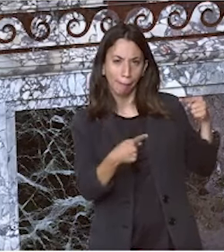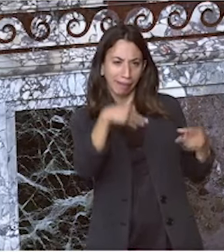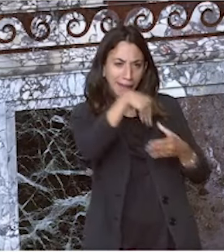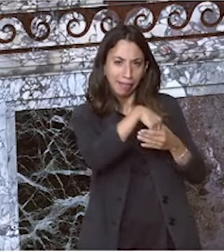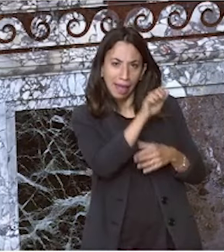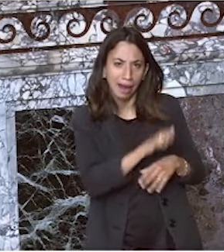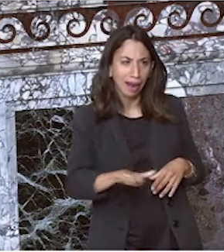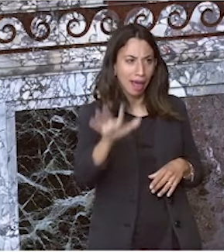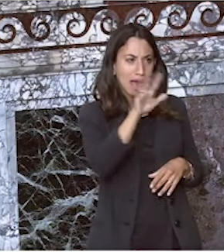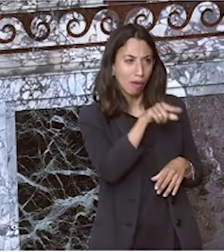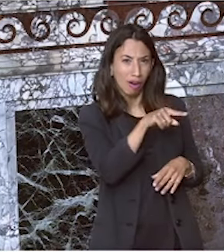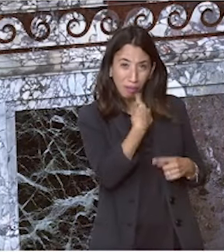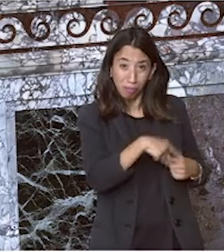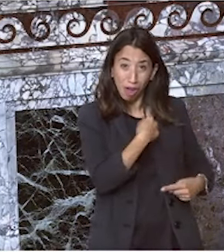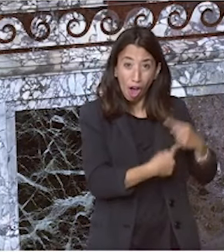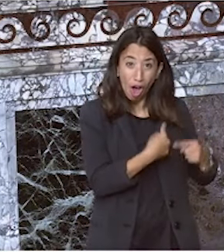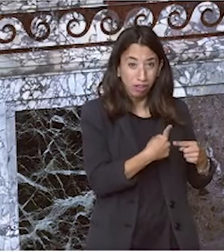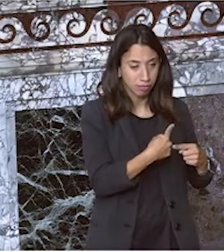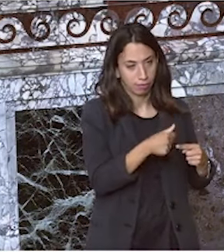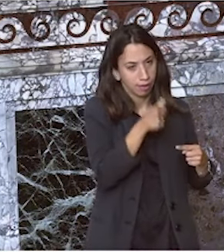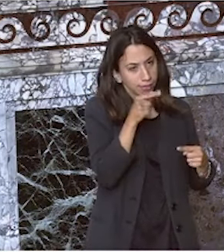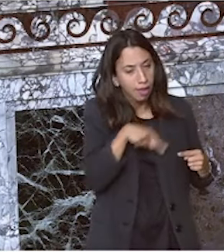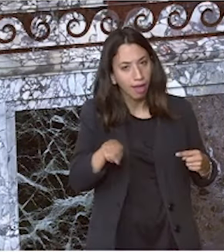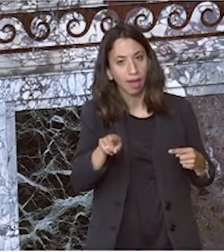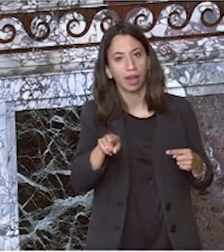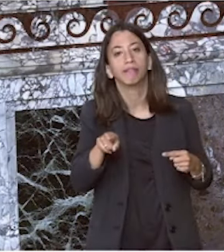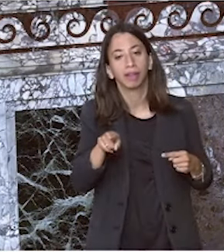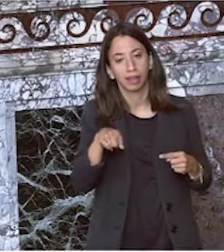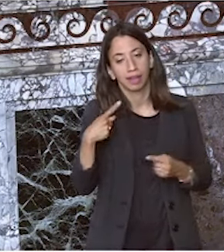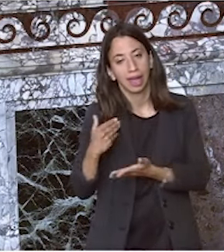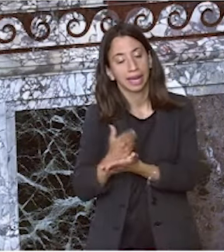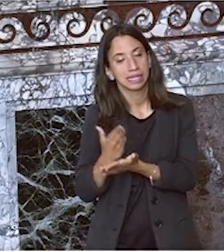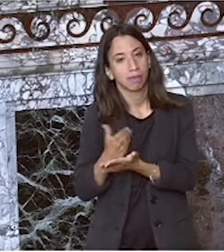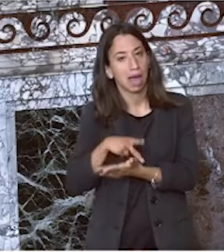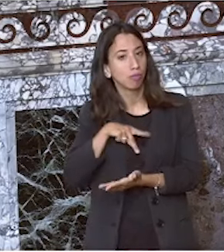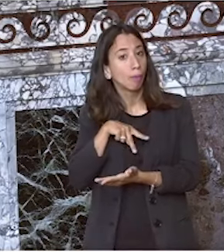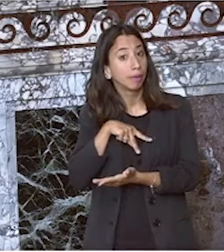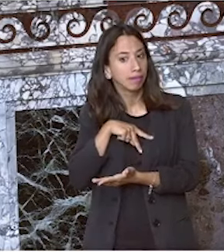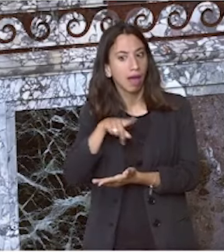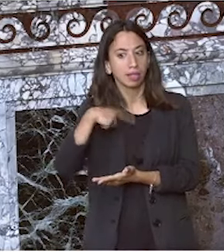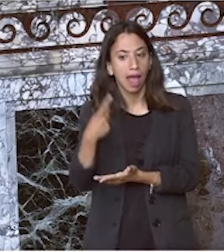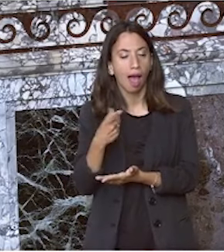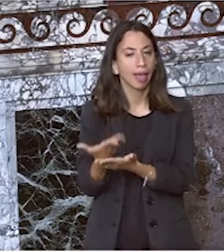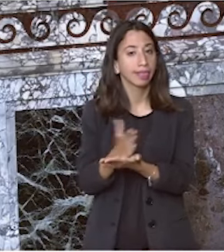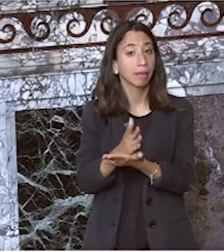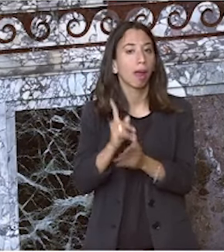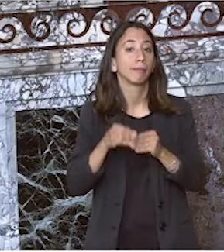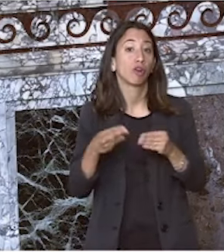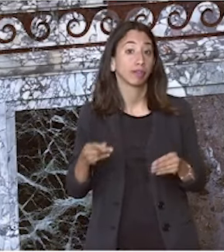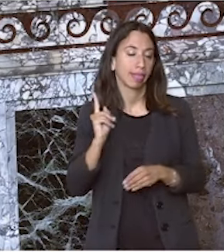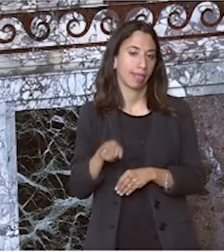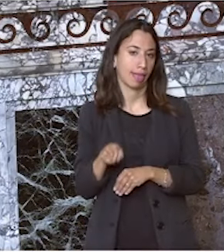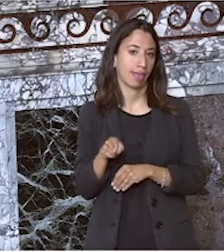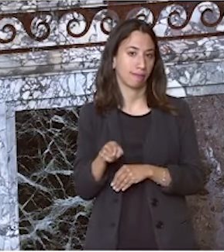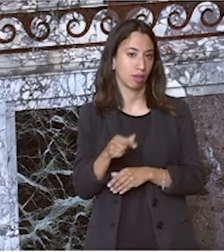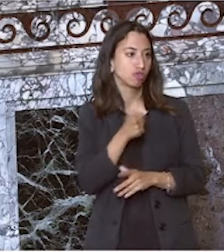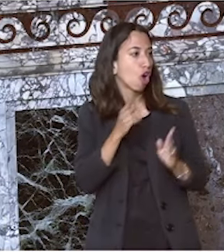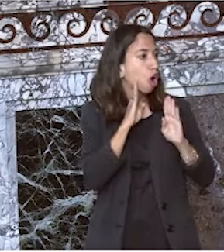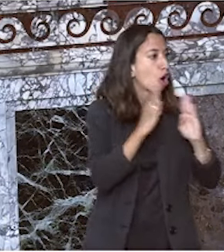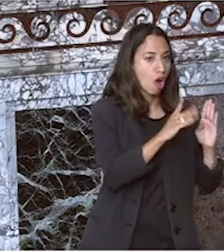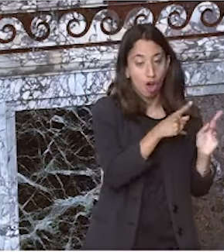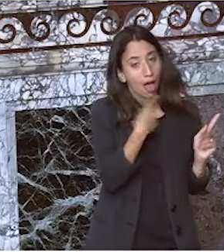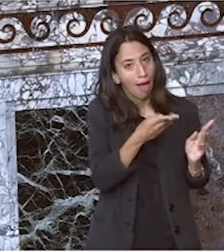europea senza un preponderante apporto del risparmio privato e senza la professionalità degli intermediari. Creare un